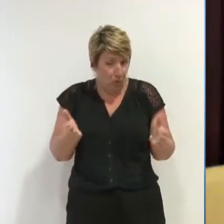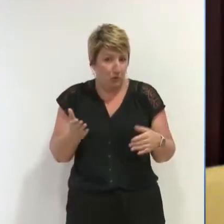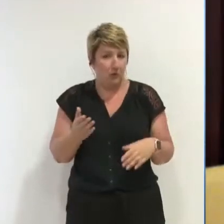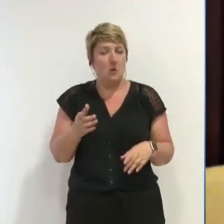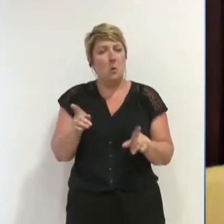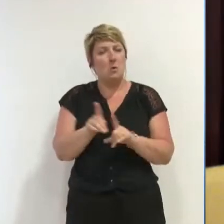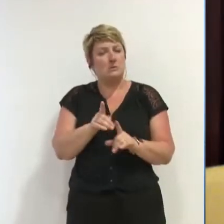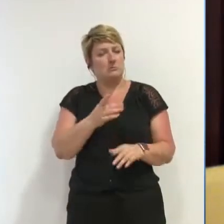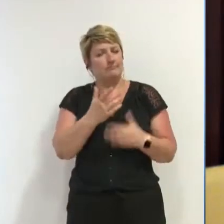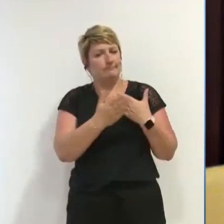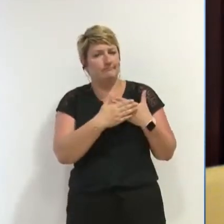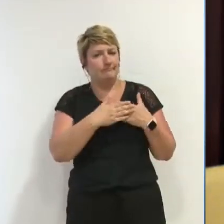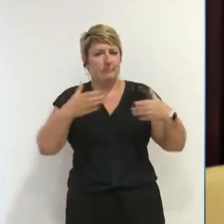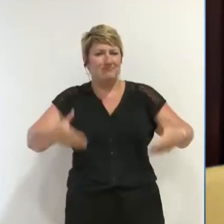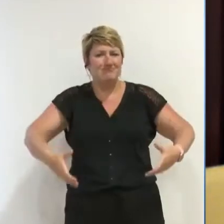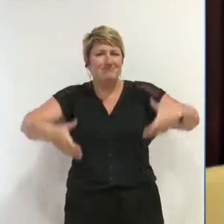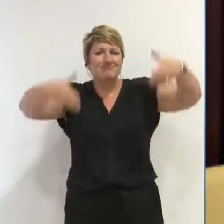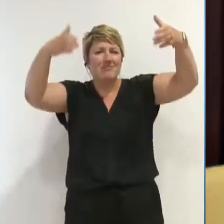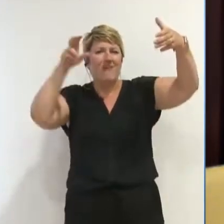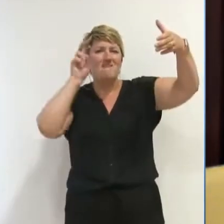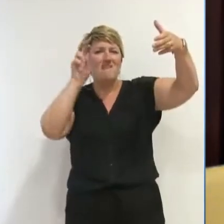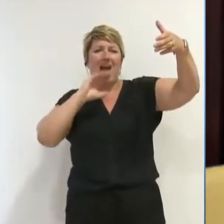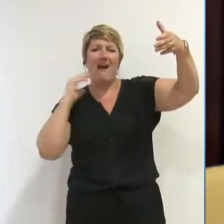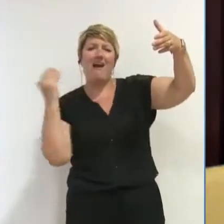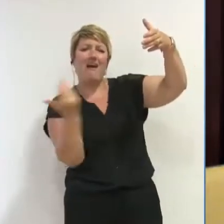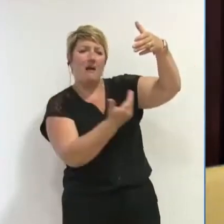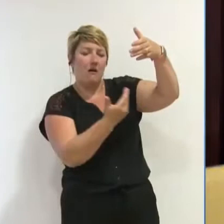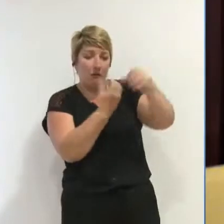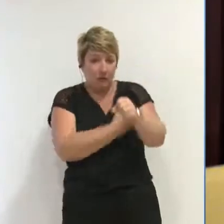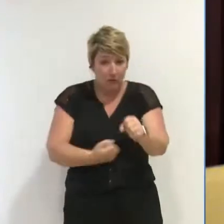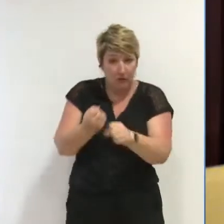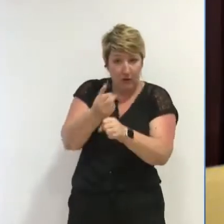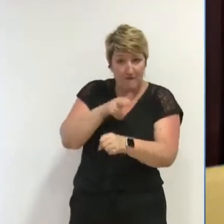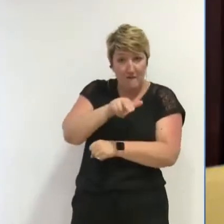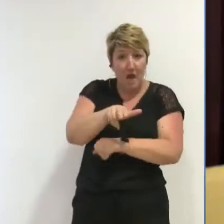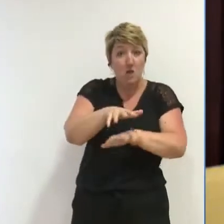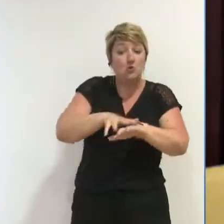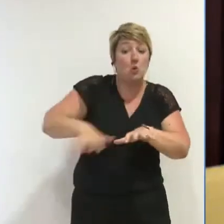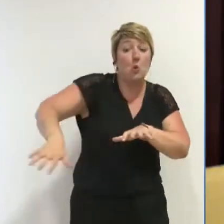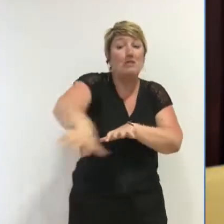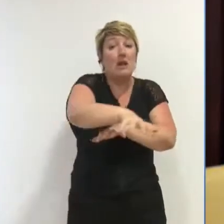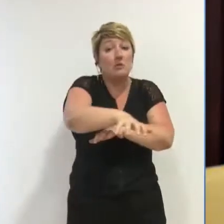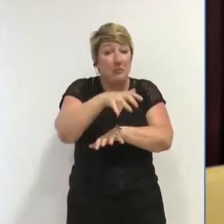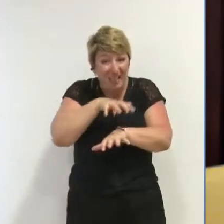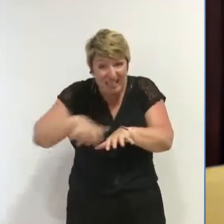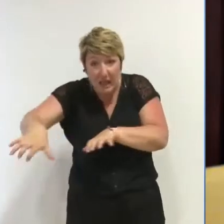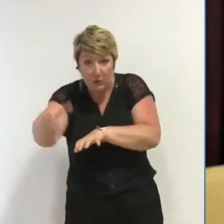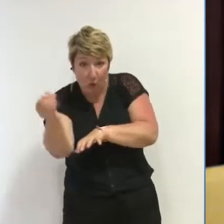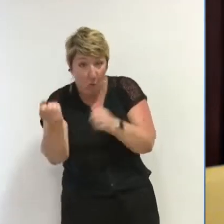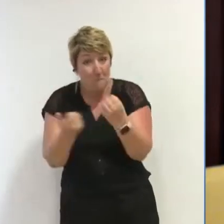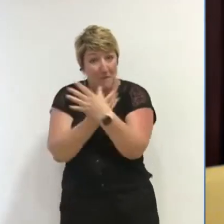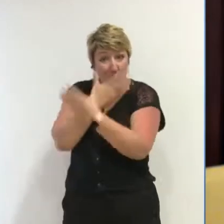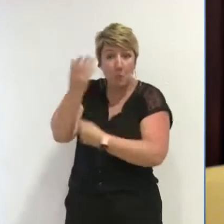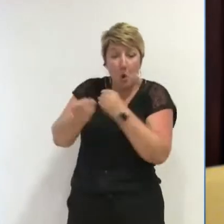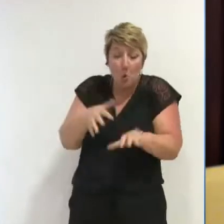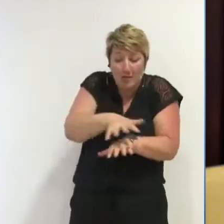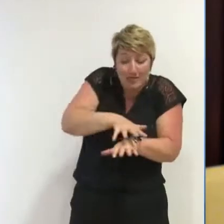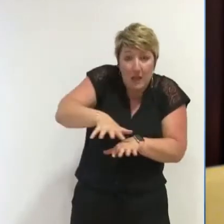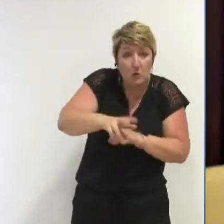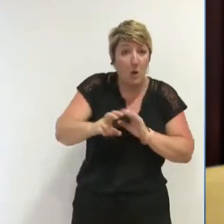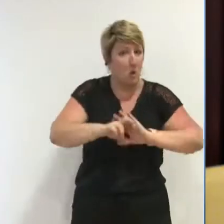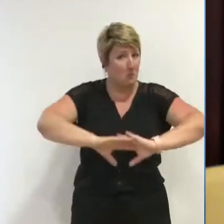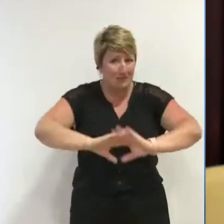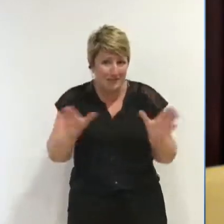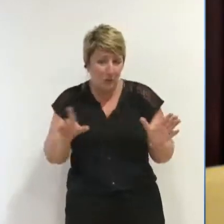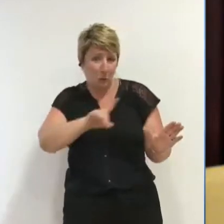vont être réinstallées sur le territoire. Alors, on ne sait pas si c'est sur le territoire de la métropole ou si c'est uniquement sur le territoire de Grenoble, mais